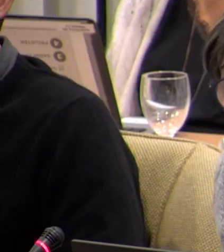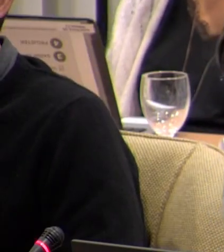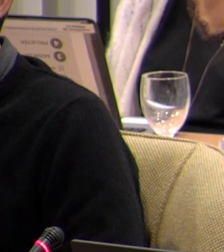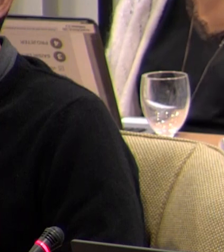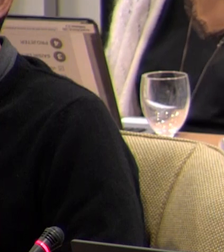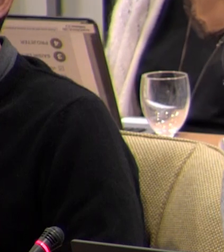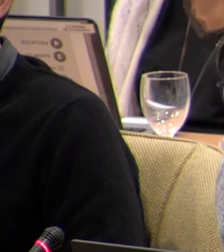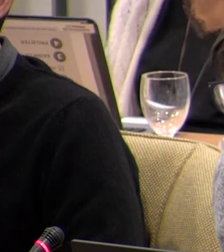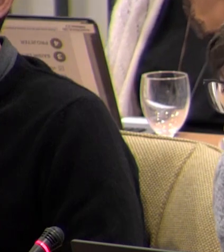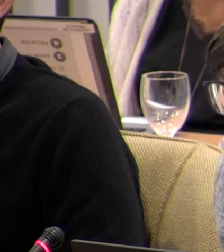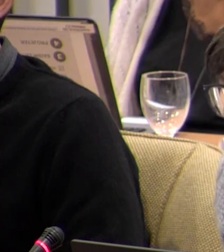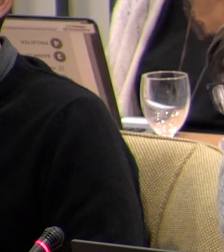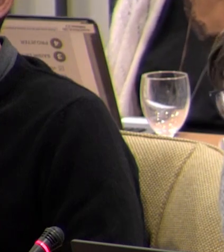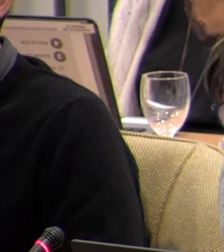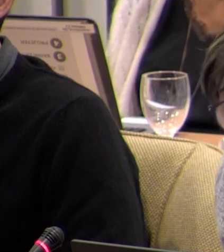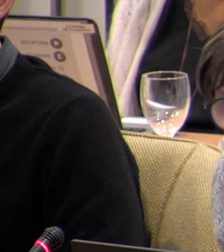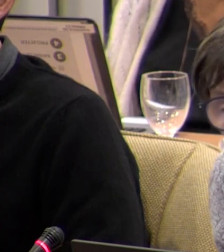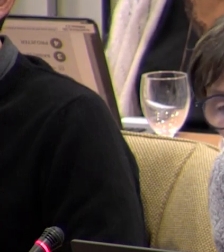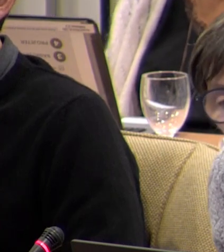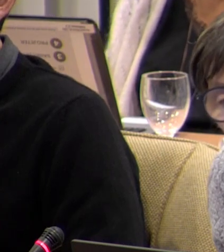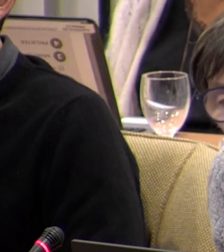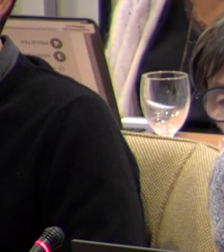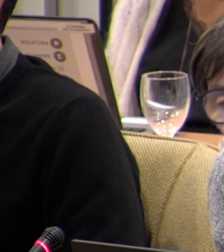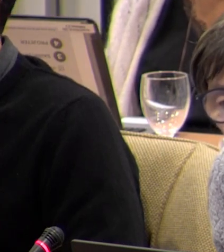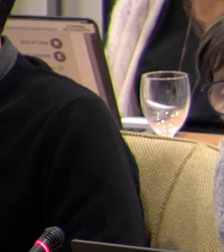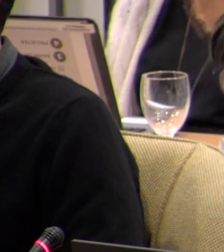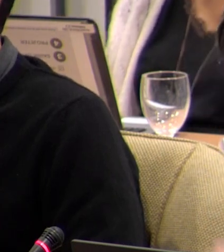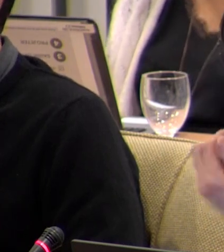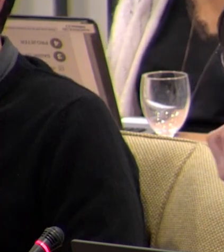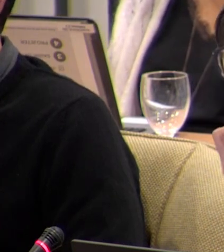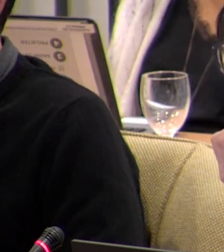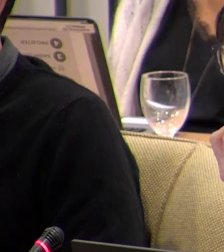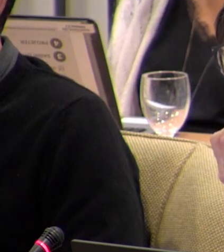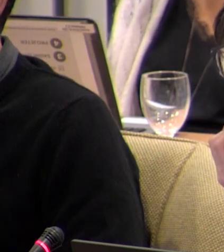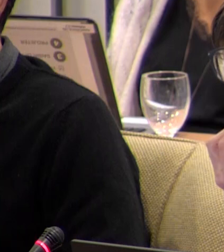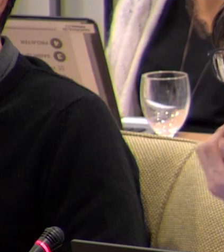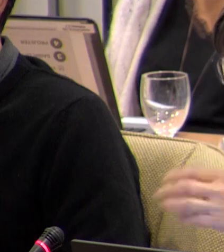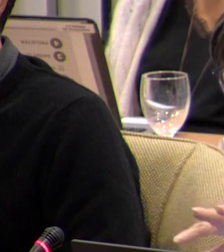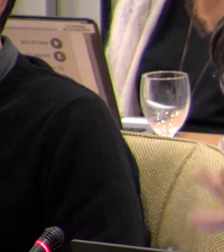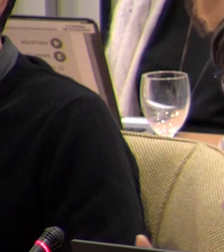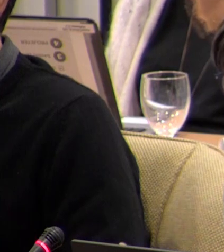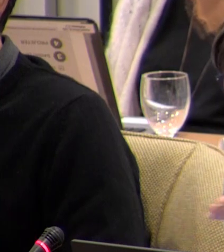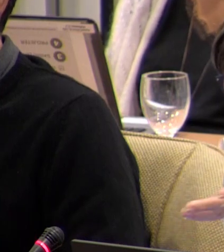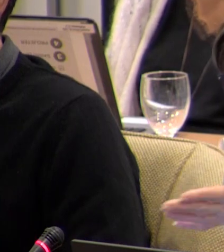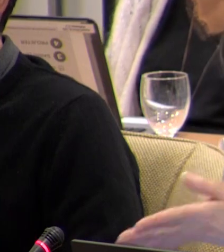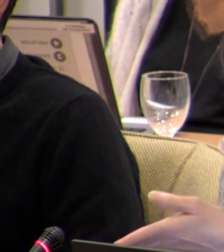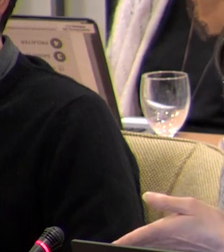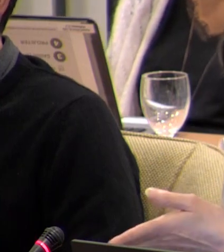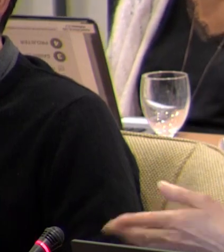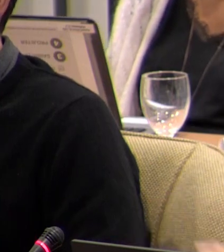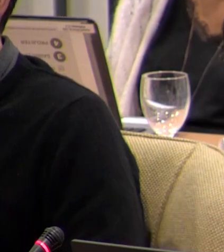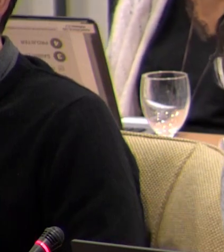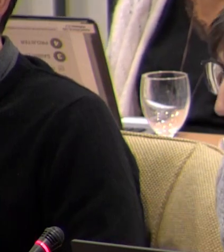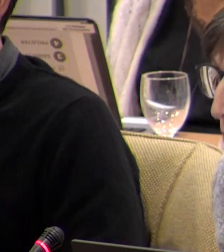nous troisième remarque qu'elle est la partie réservée à prémol puisque vous avez fait un budget global dans